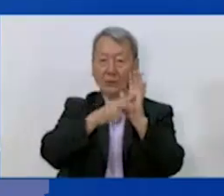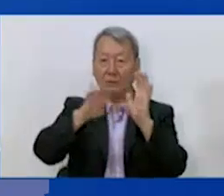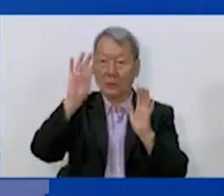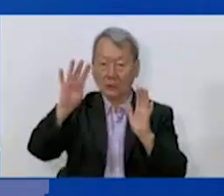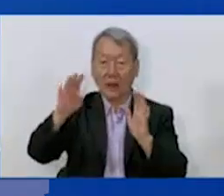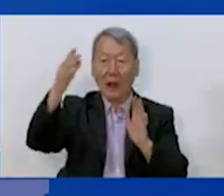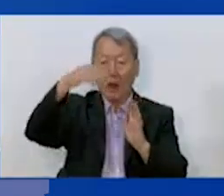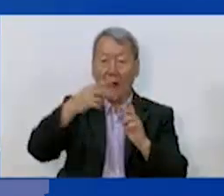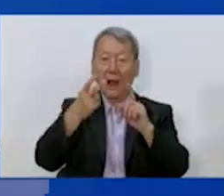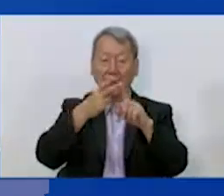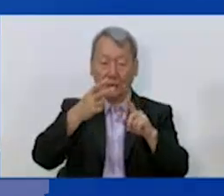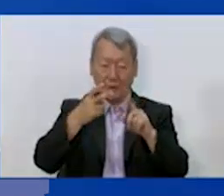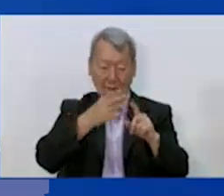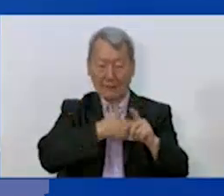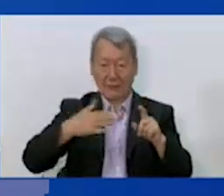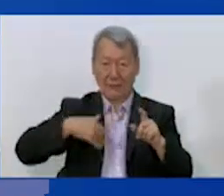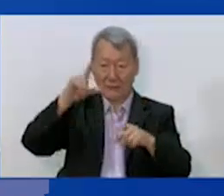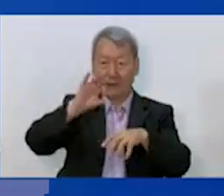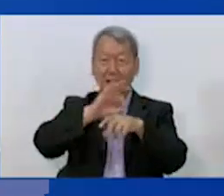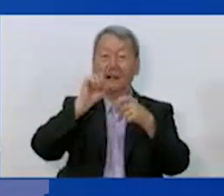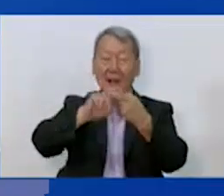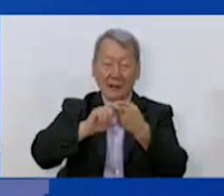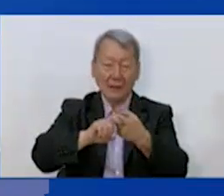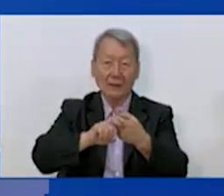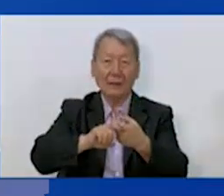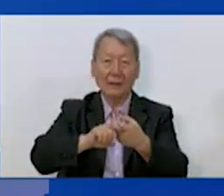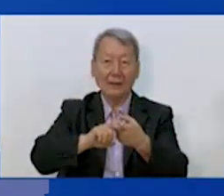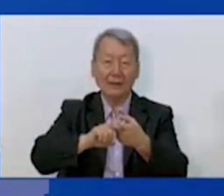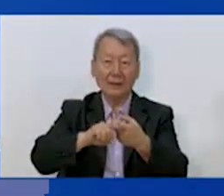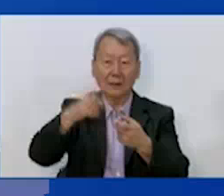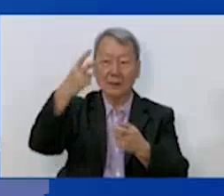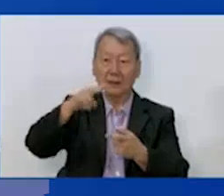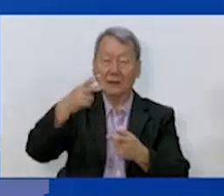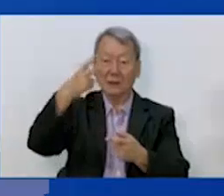16894 түздү. Ал эми клиникалык эпидемиологиялык тастыкталган учурлардын саны